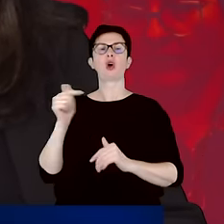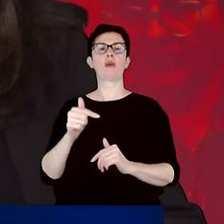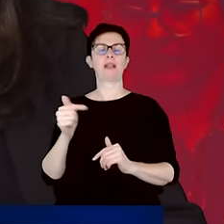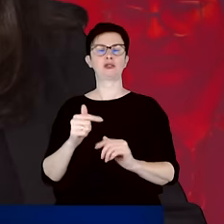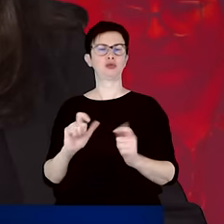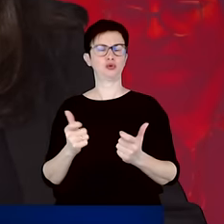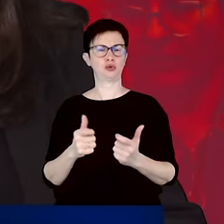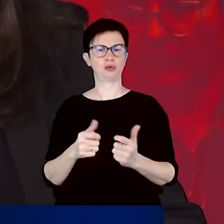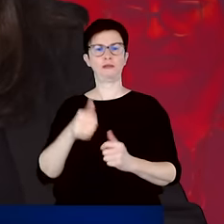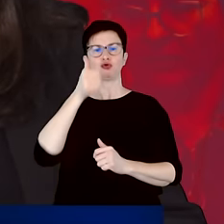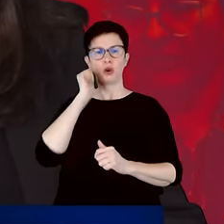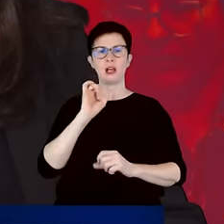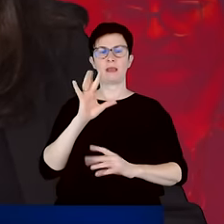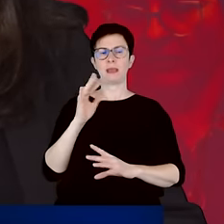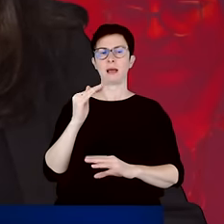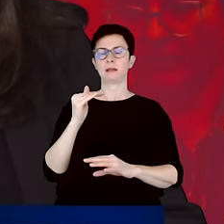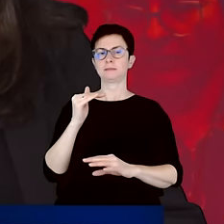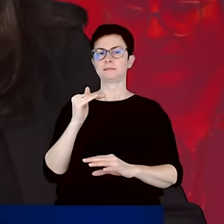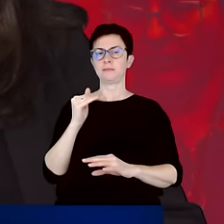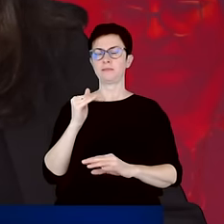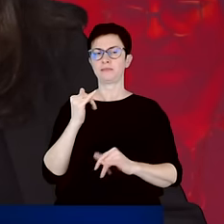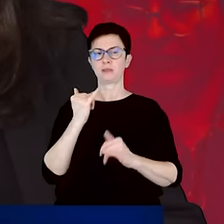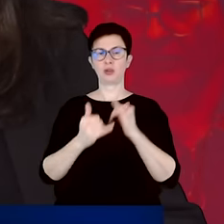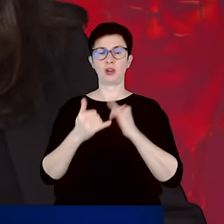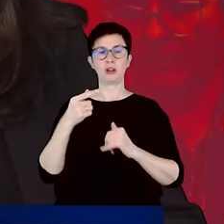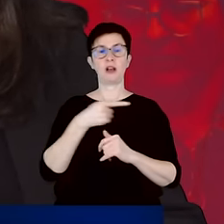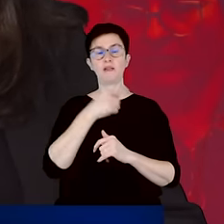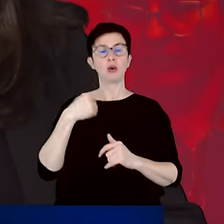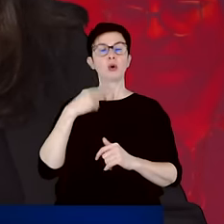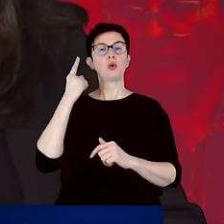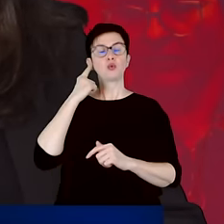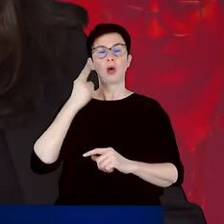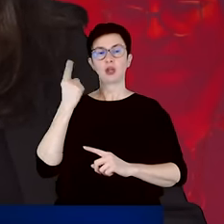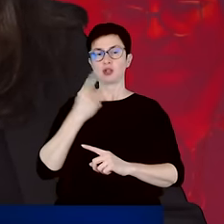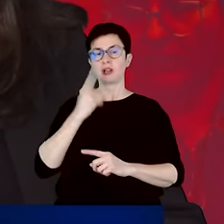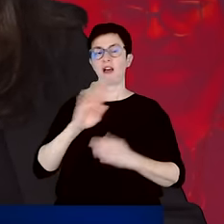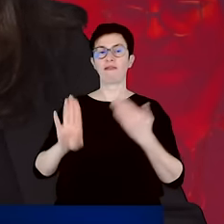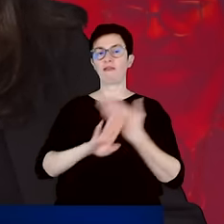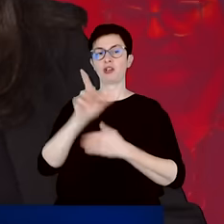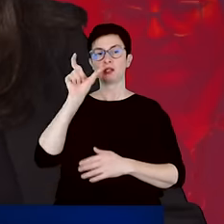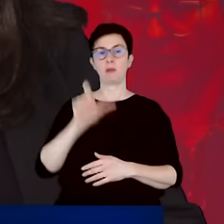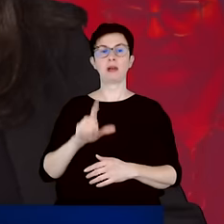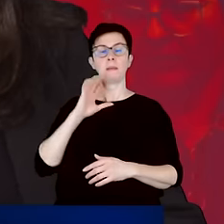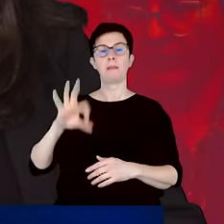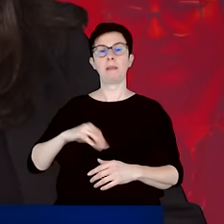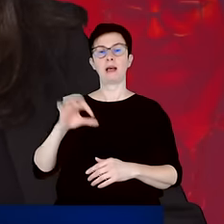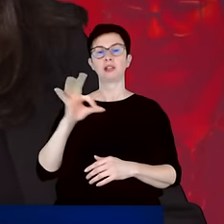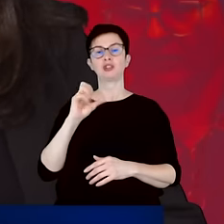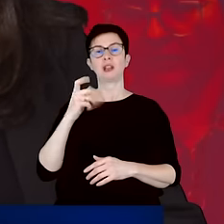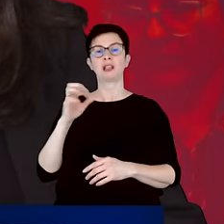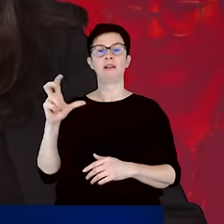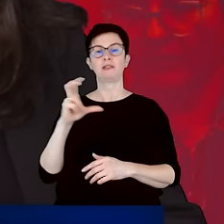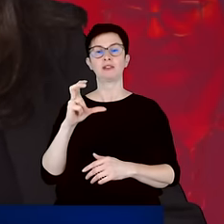wczoraj rzeczywiście de facto, jeśli sobie państwo odsłuchacie wystąpienie pana Sienkiewicza przy